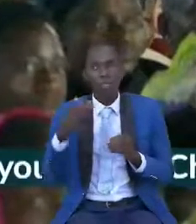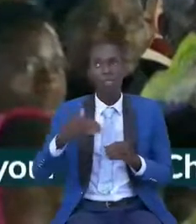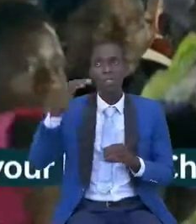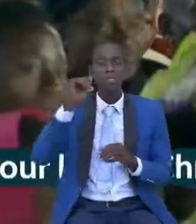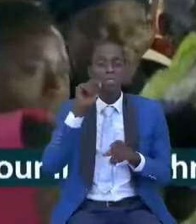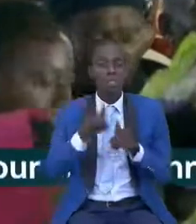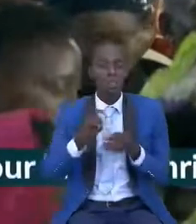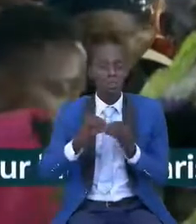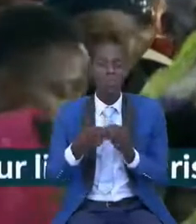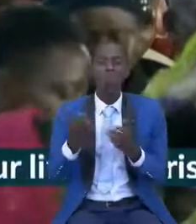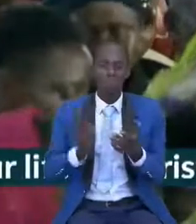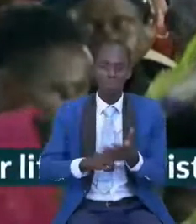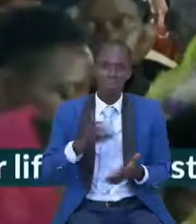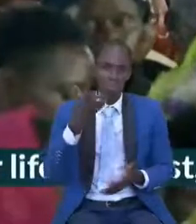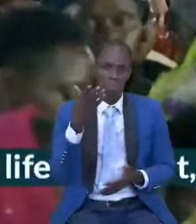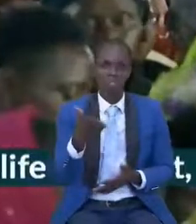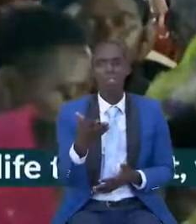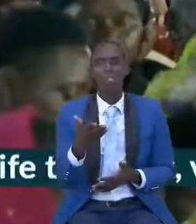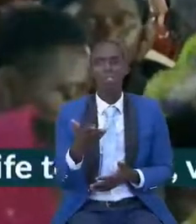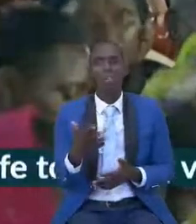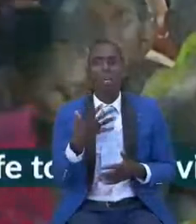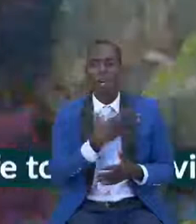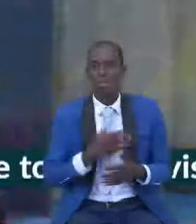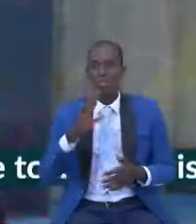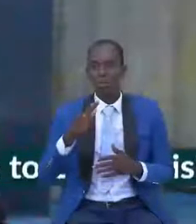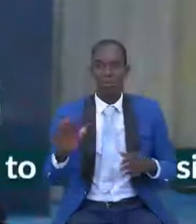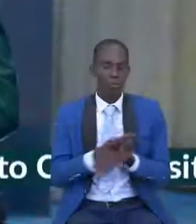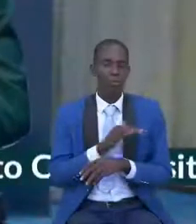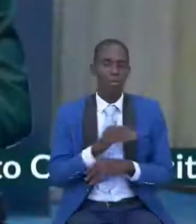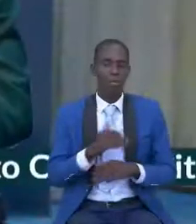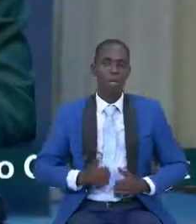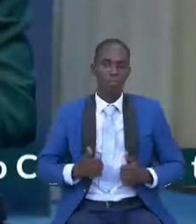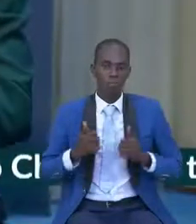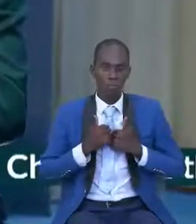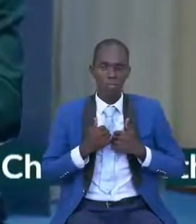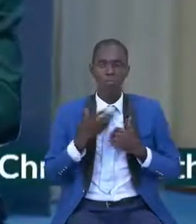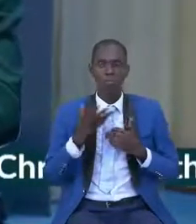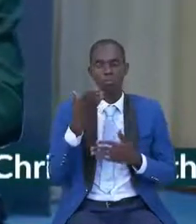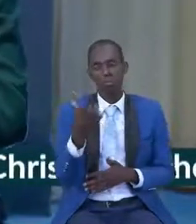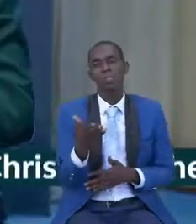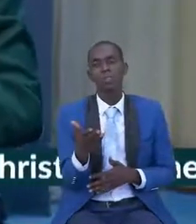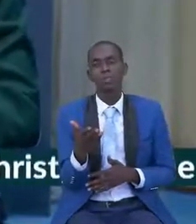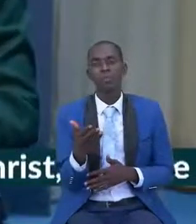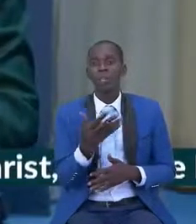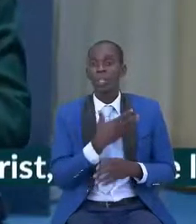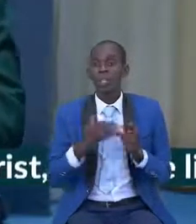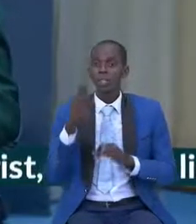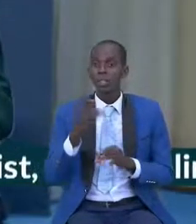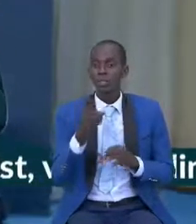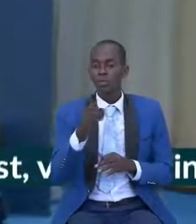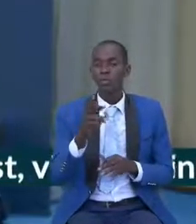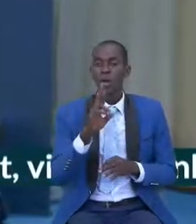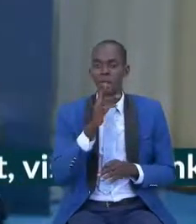de famille ou ses amis. Donc, donnez toutes vos informations. Vous qui êtes en ligne, il y a un lien